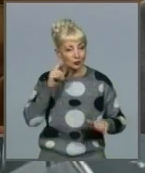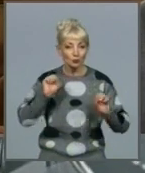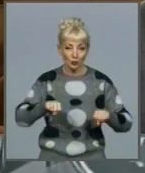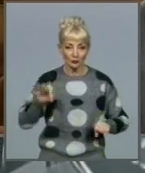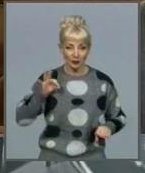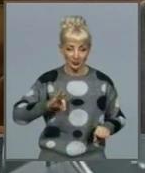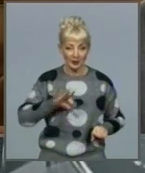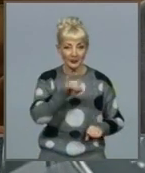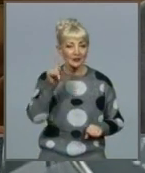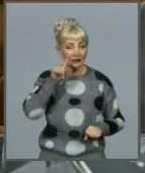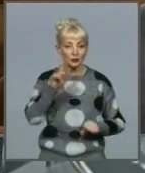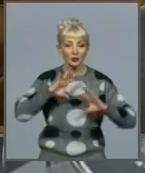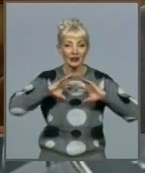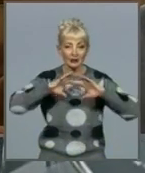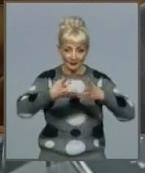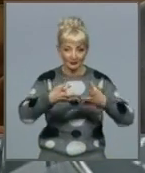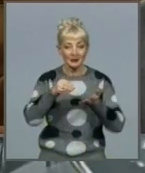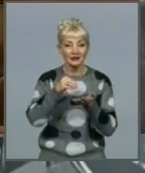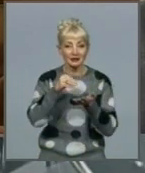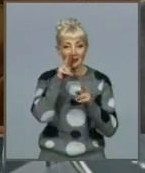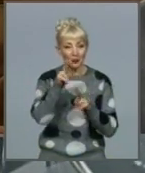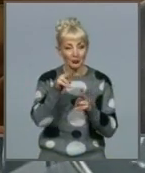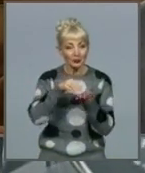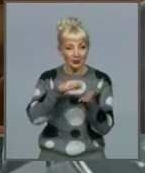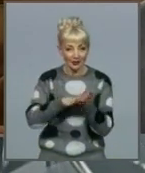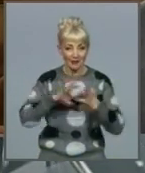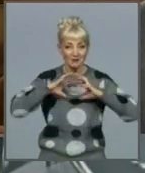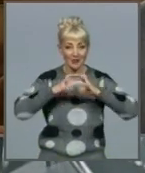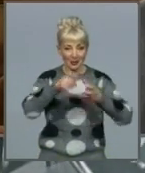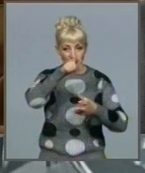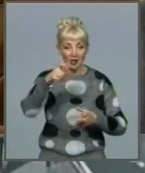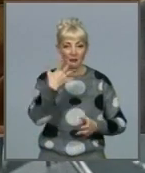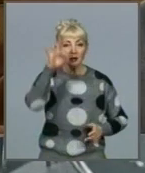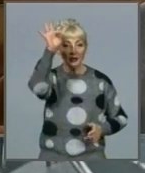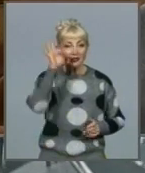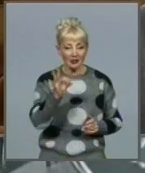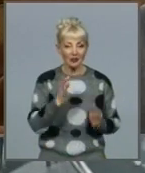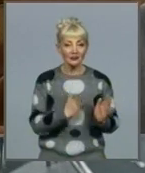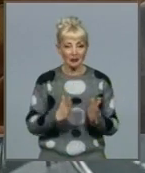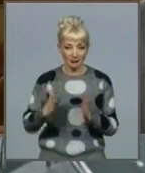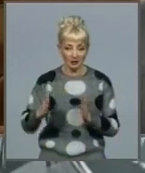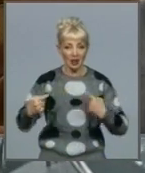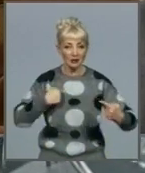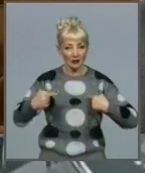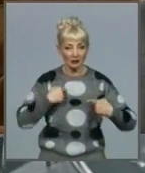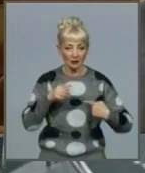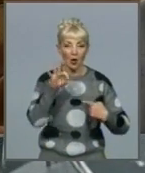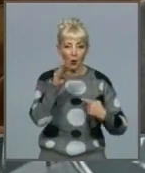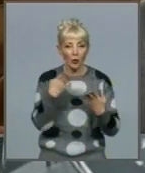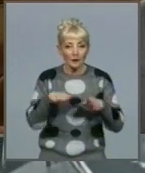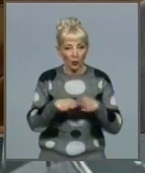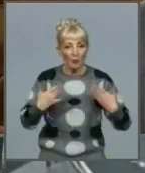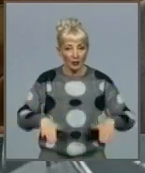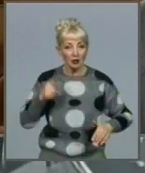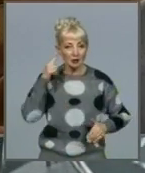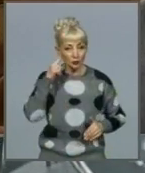статистике среди городского населения 5% людей стабильно страдают от такой потери. И сегодня по